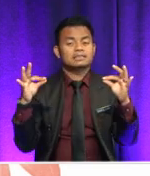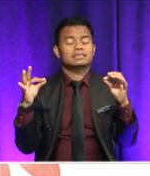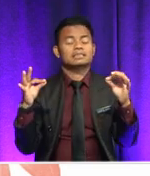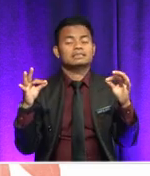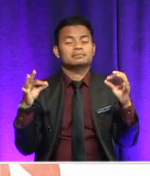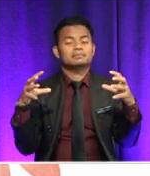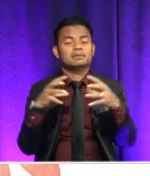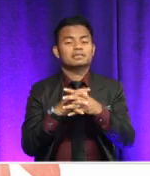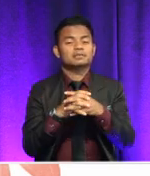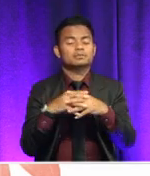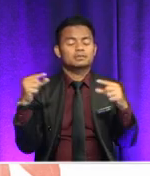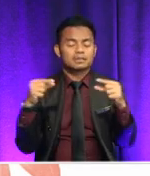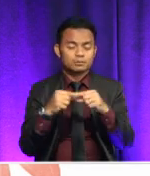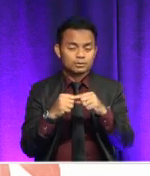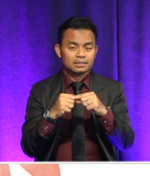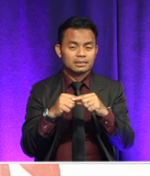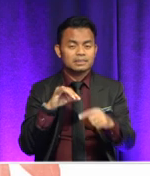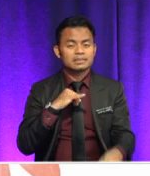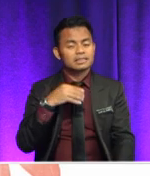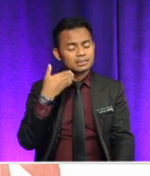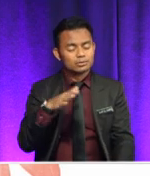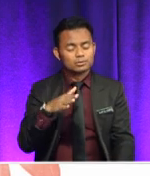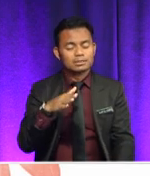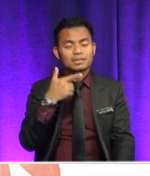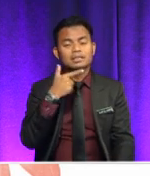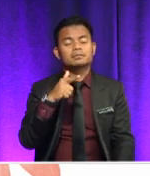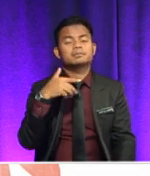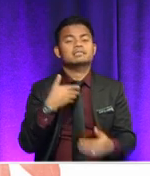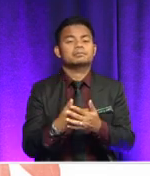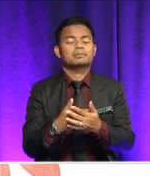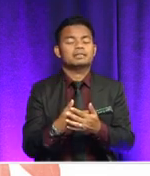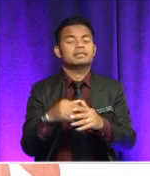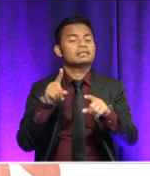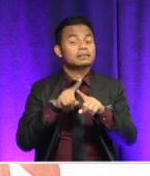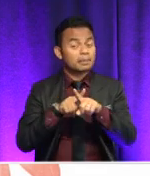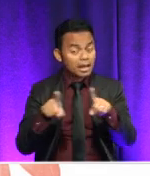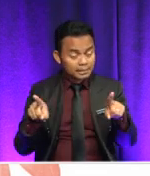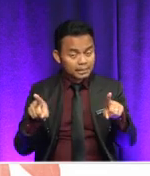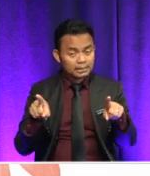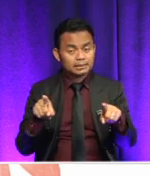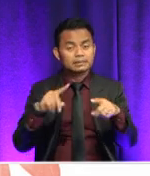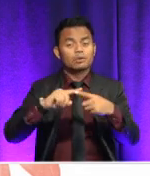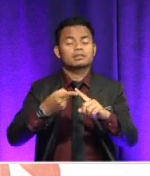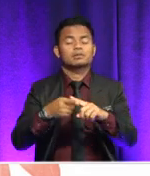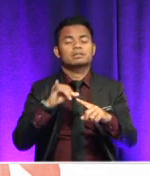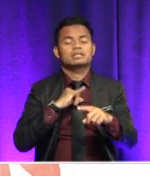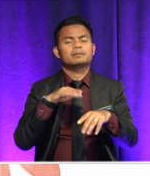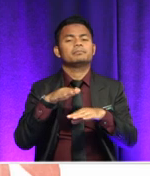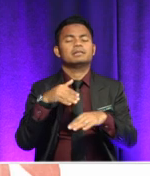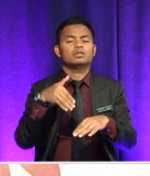Saya sudah lama sampai mana kali rekan-rekan saya masih belum sampai tetapi Ayo majemuk relatif